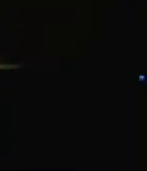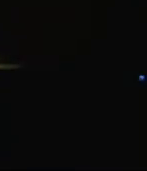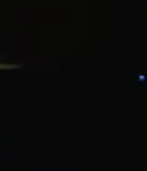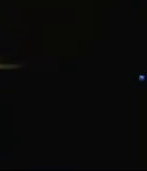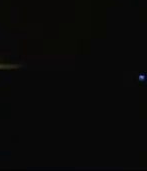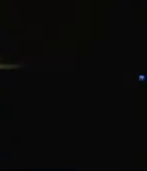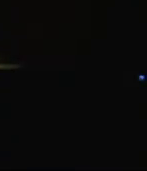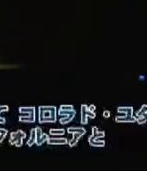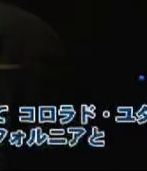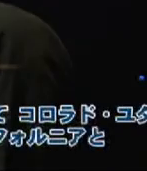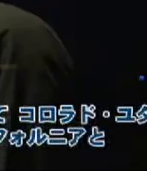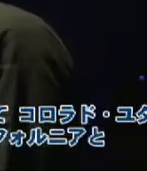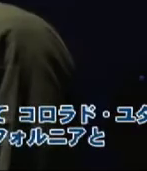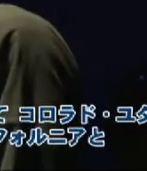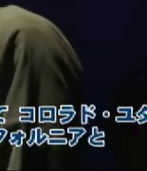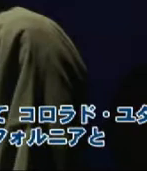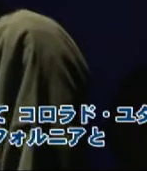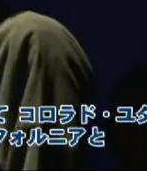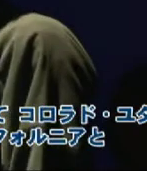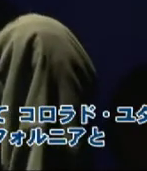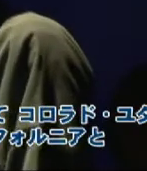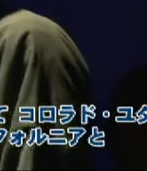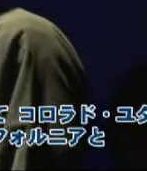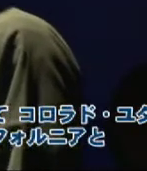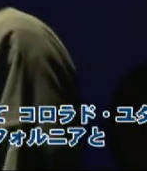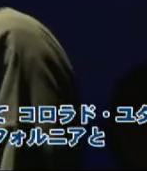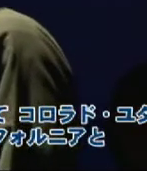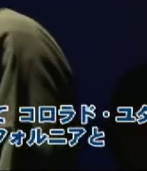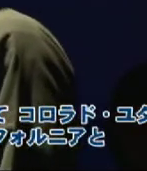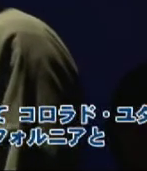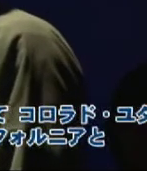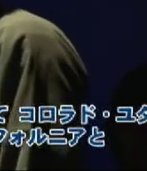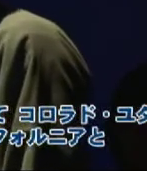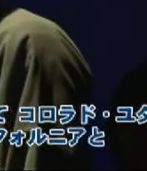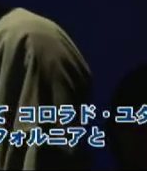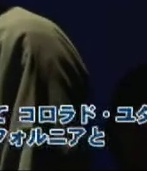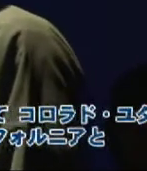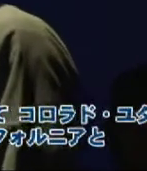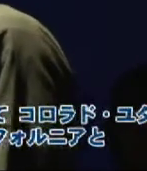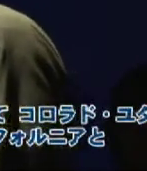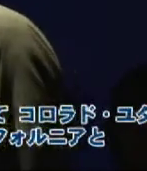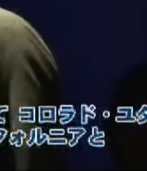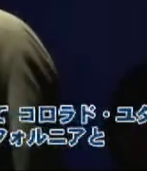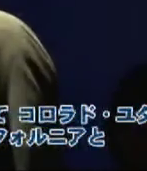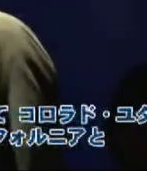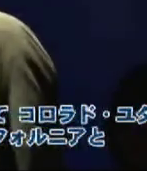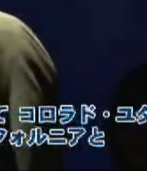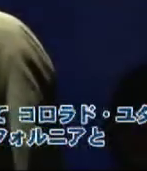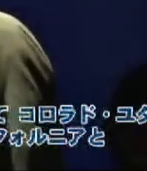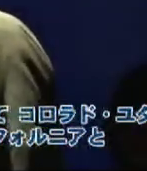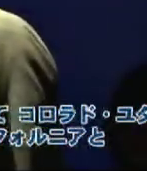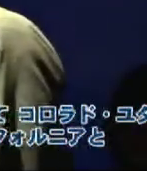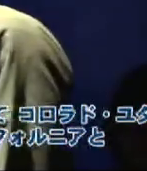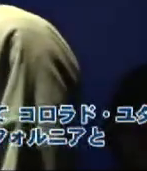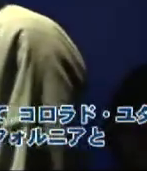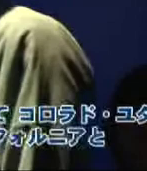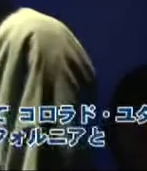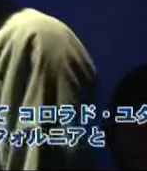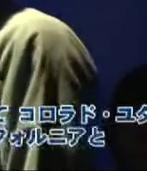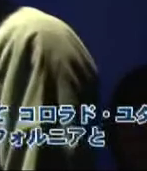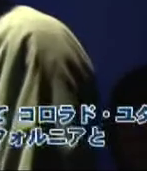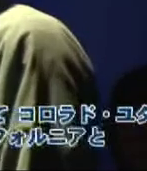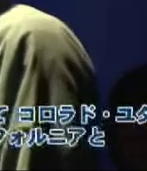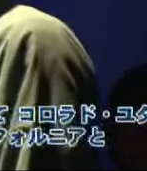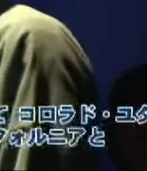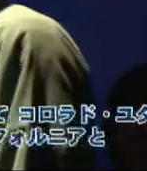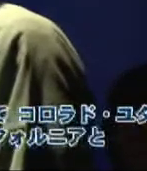だ。アメリカ合衆国のワイオミング州に始まって、コロラド、ユタ、ニューメキシ